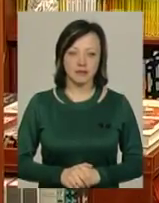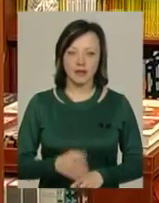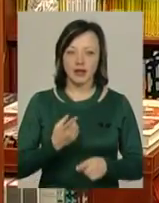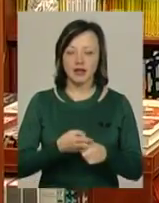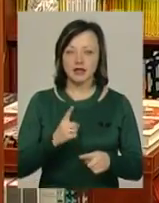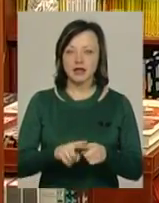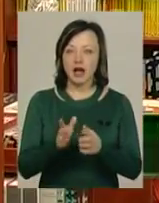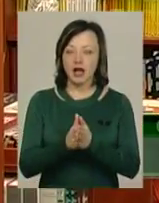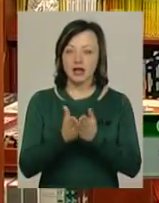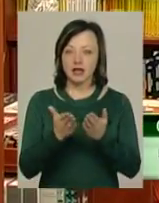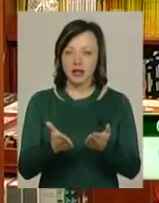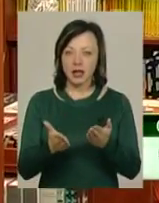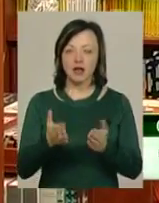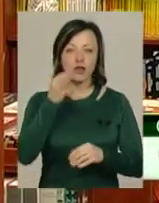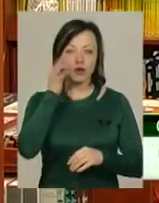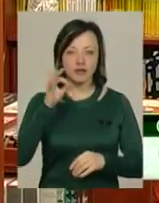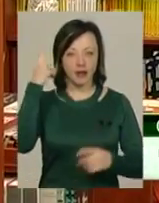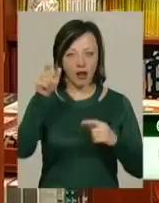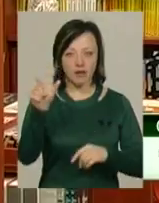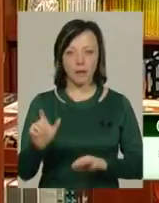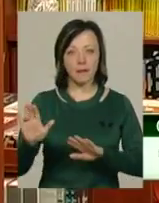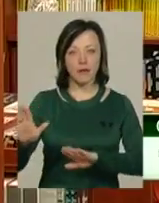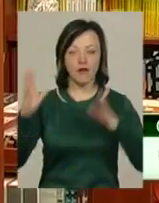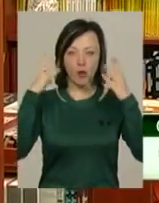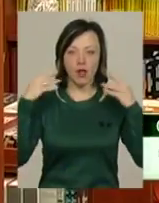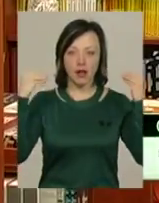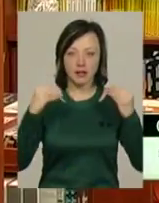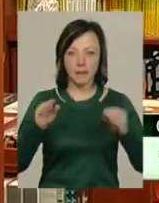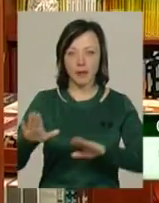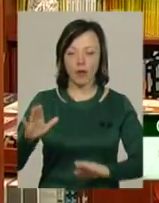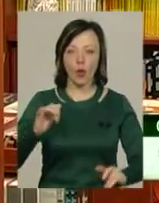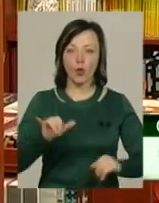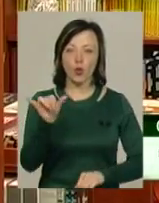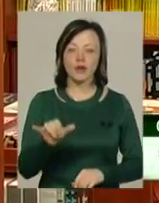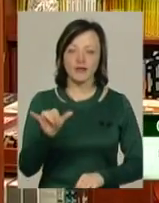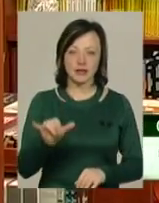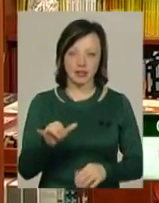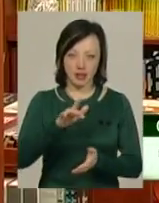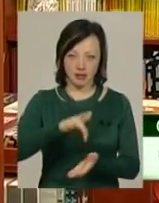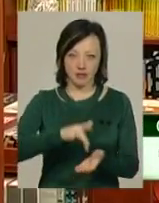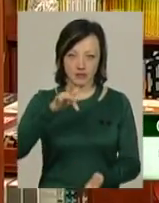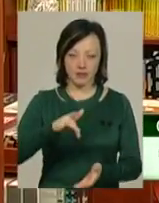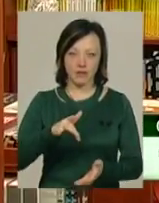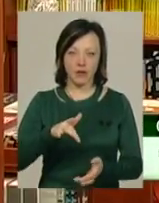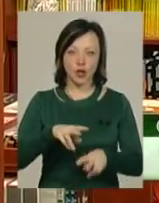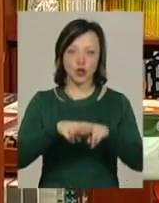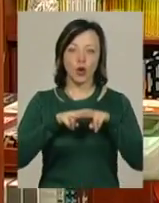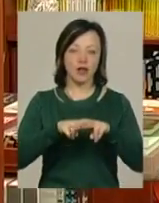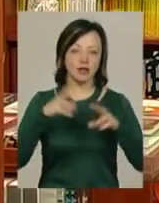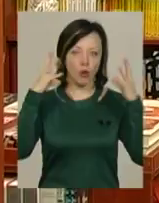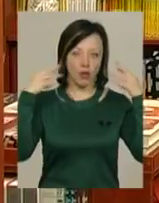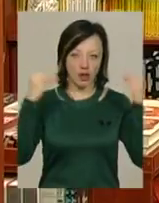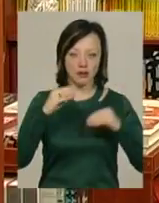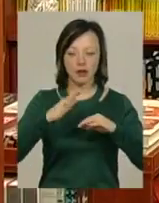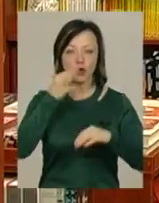авторки перебування в Голландії, перебування в університеті в Амстердамі, так, своїх письменницьких якихось вподобань, і практик